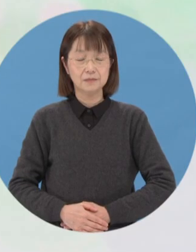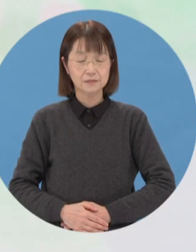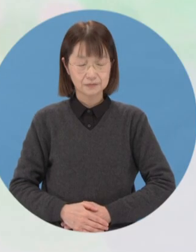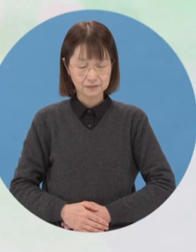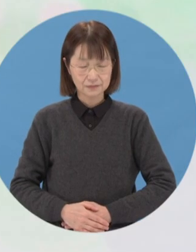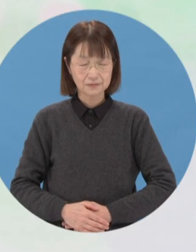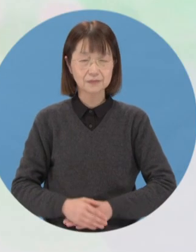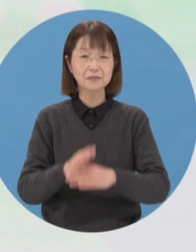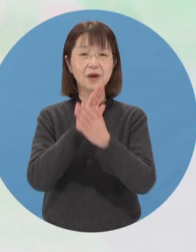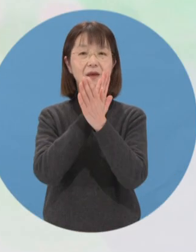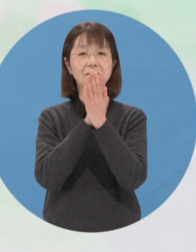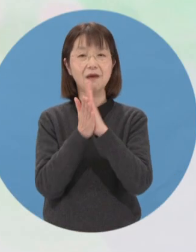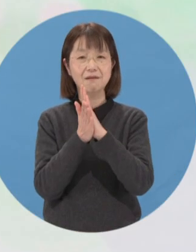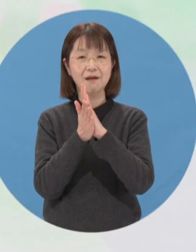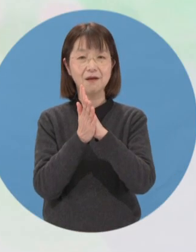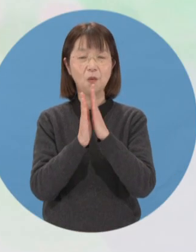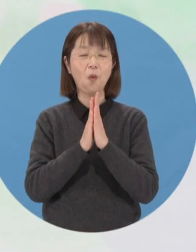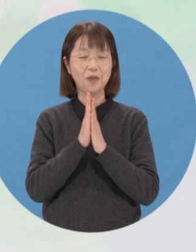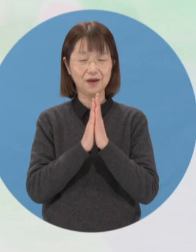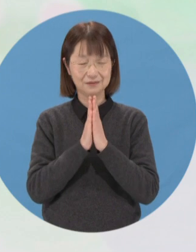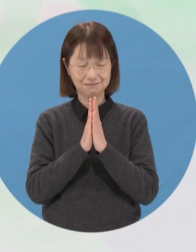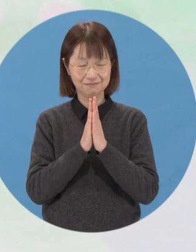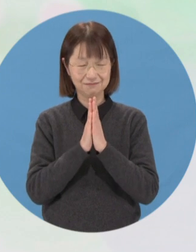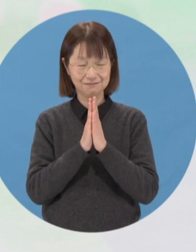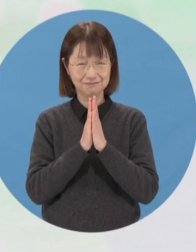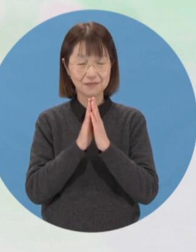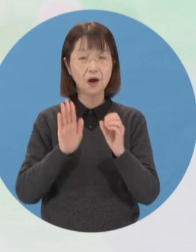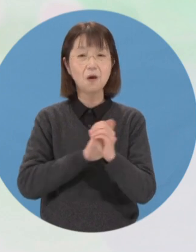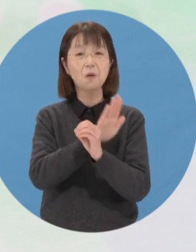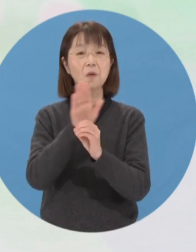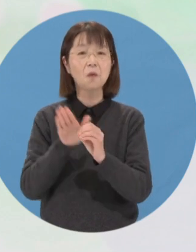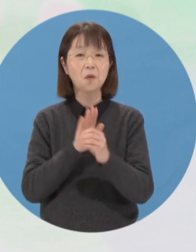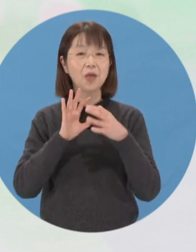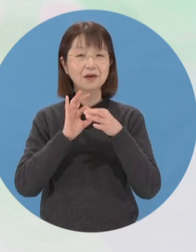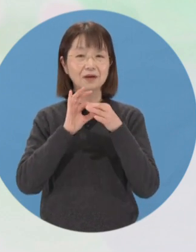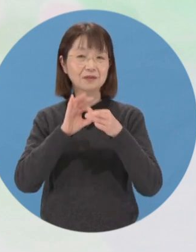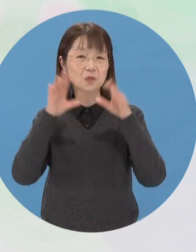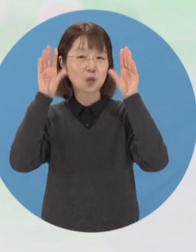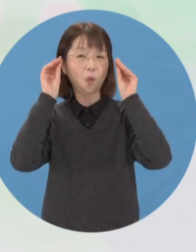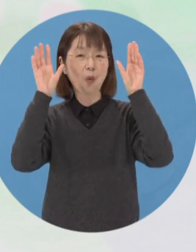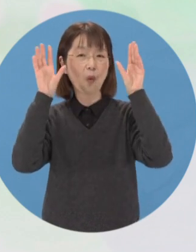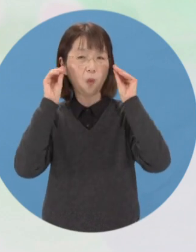県からのお願いです。新型コロナウイルス感染症の情報は県のホーム